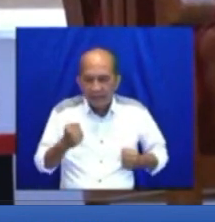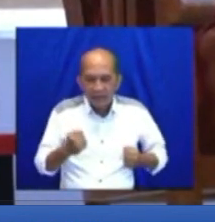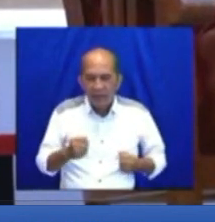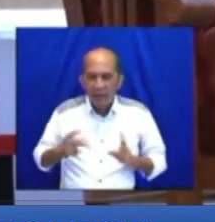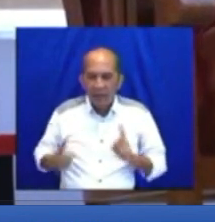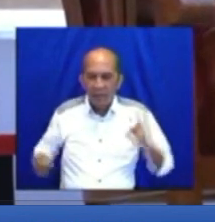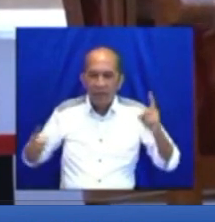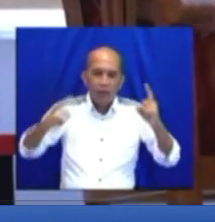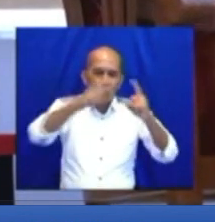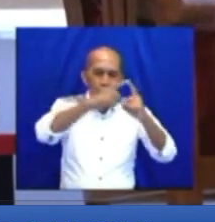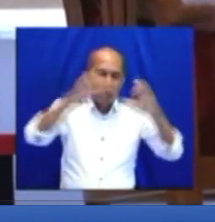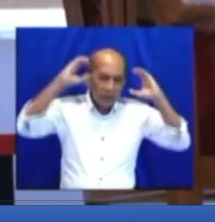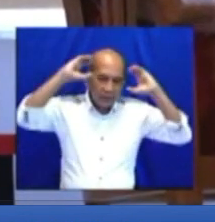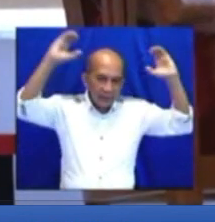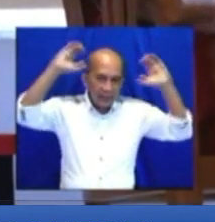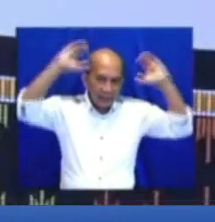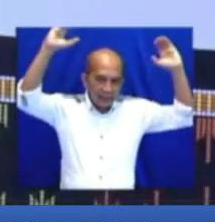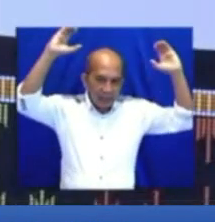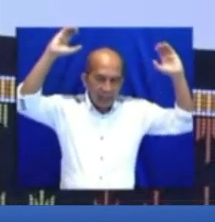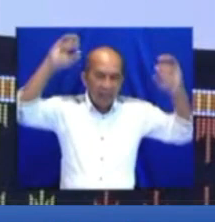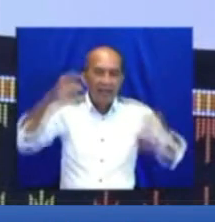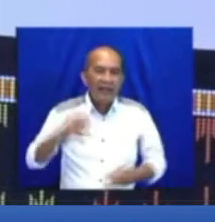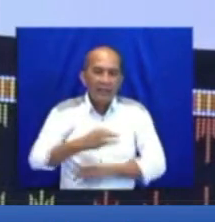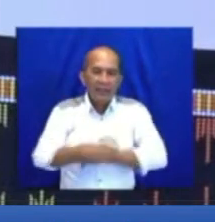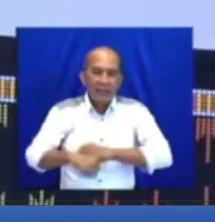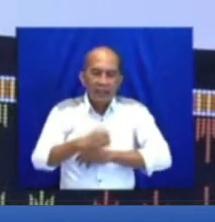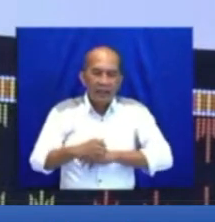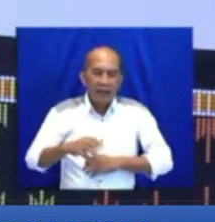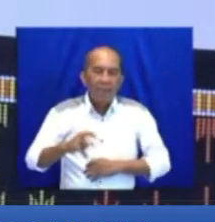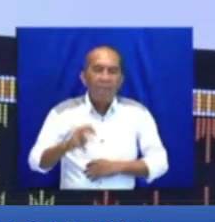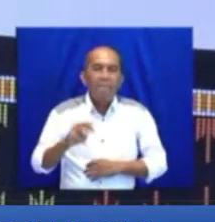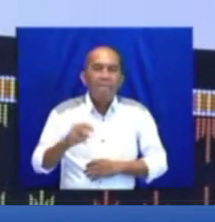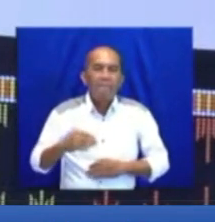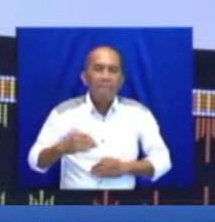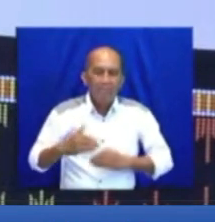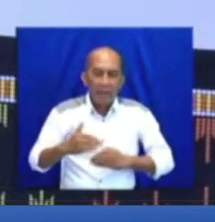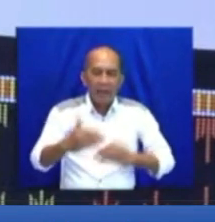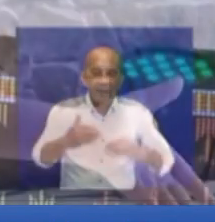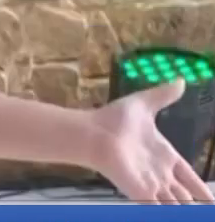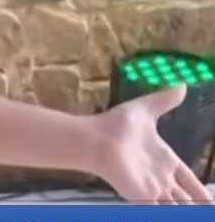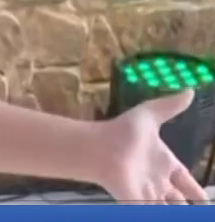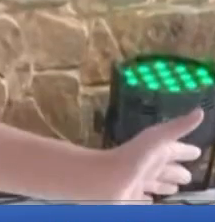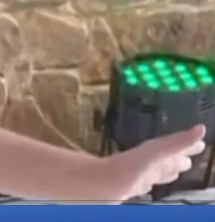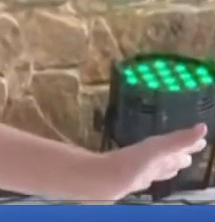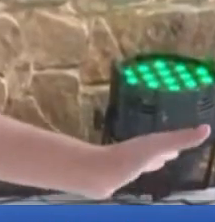menuju cita-cita negara maju 2045 seabad usia republik kita.